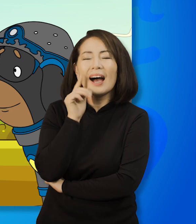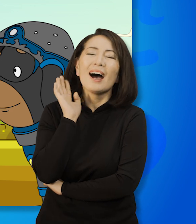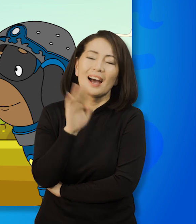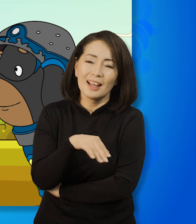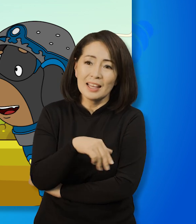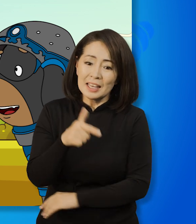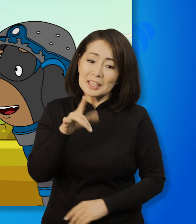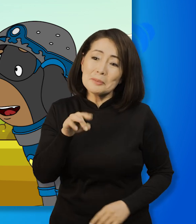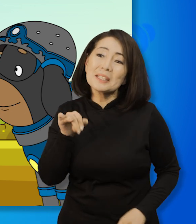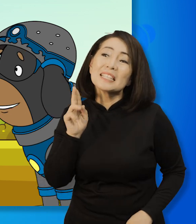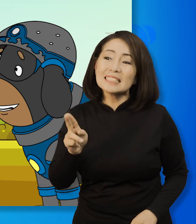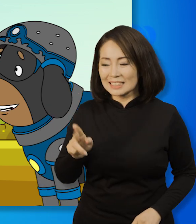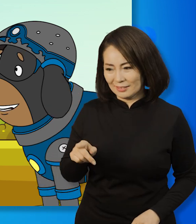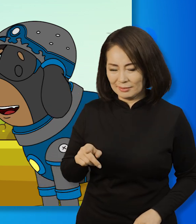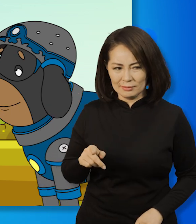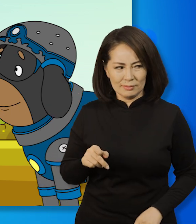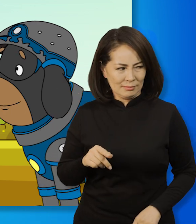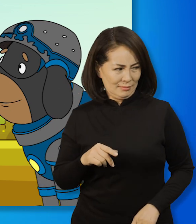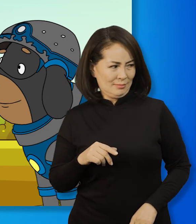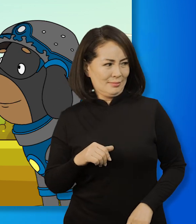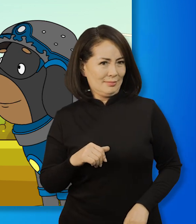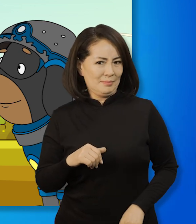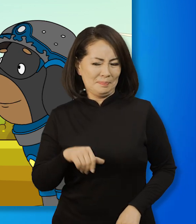Тийштэй. Грэмикс л штэ.